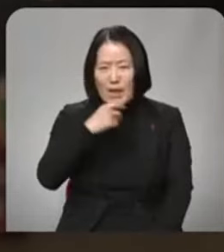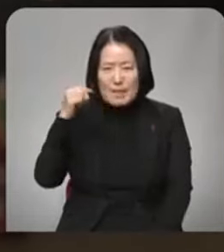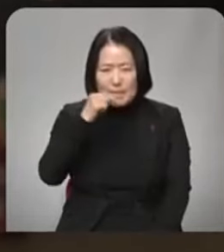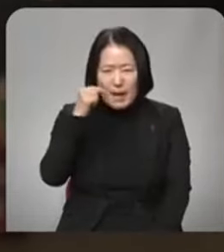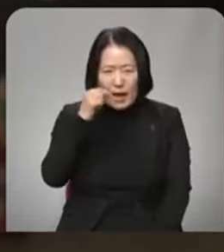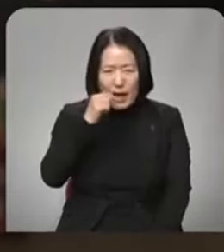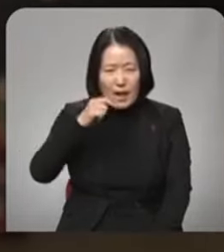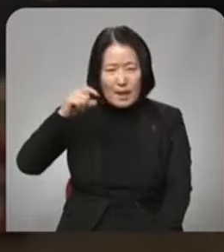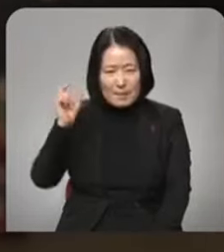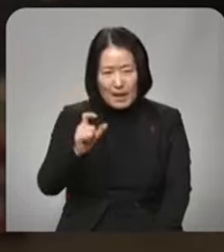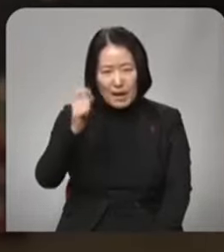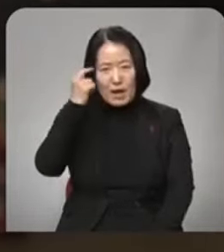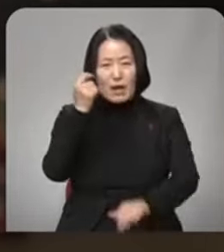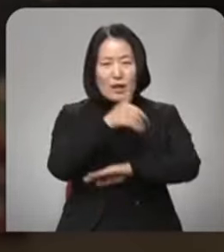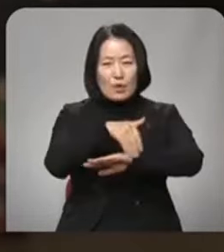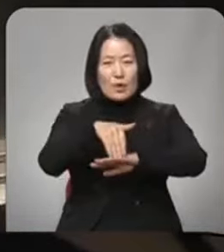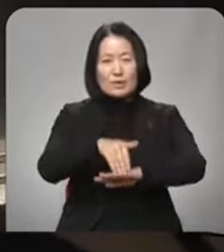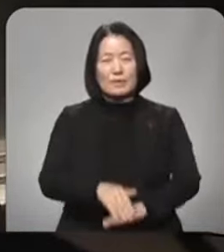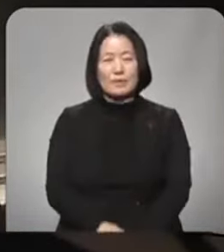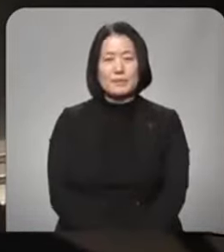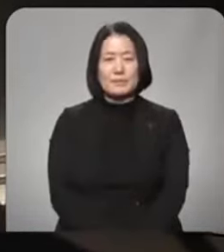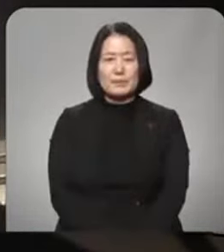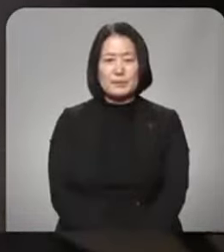기자가 보도합니다.